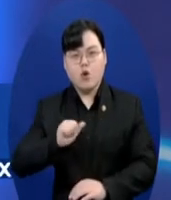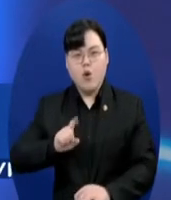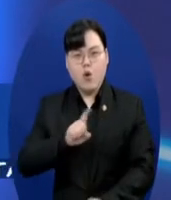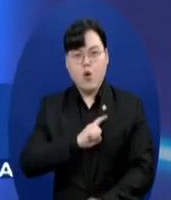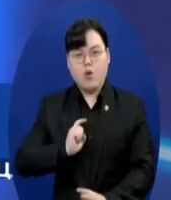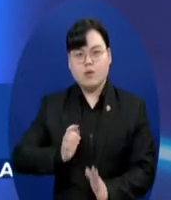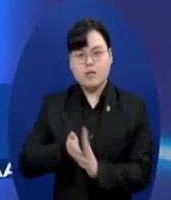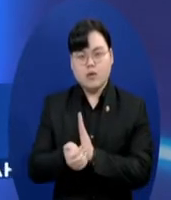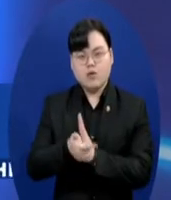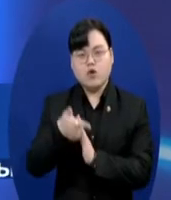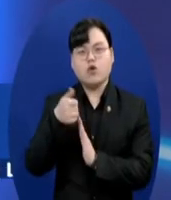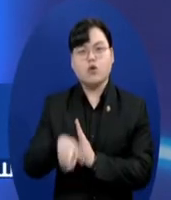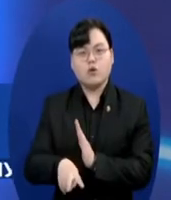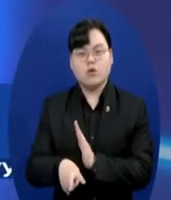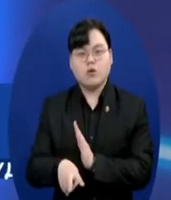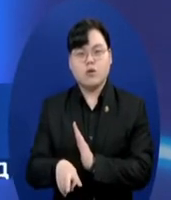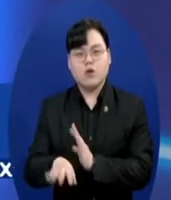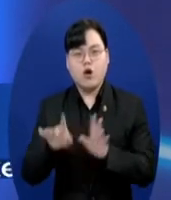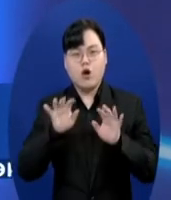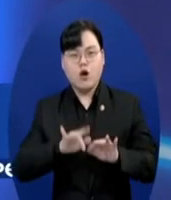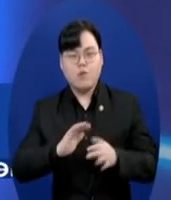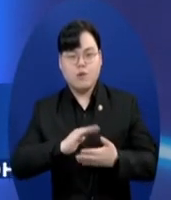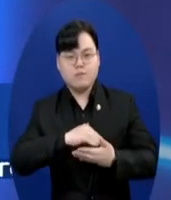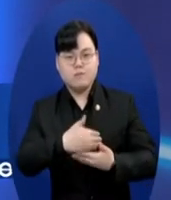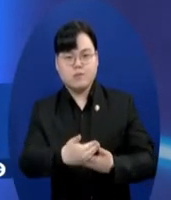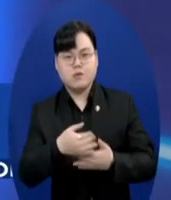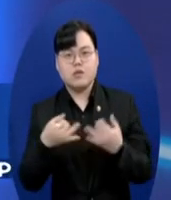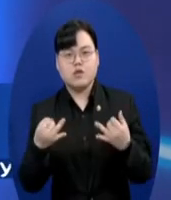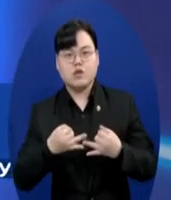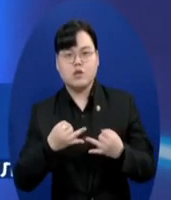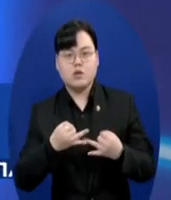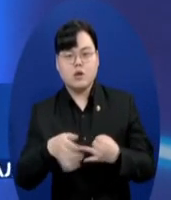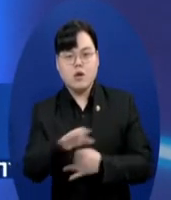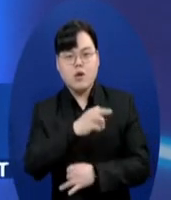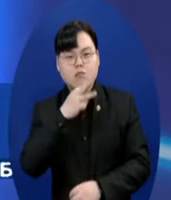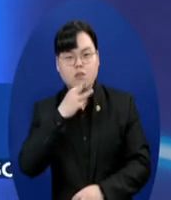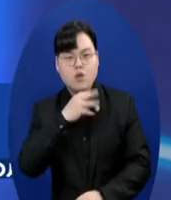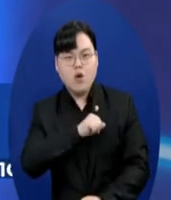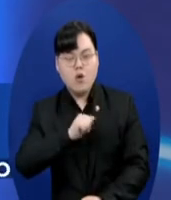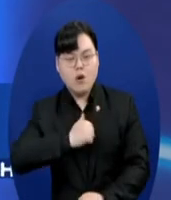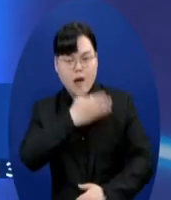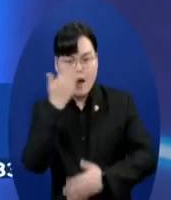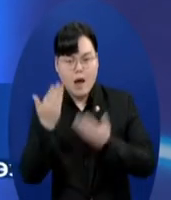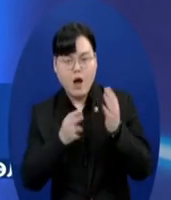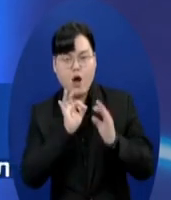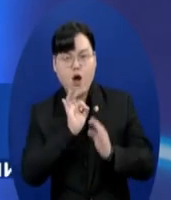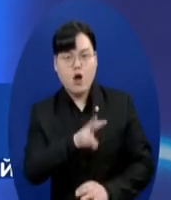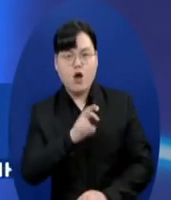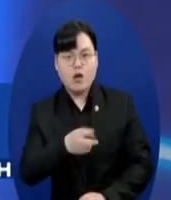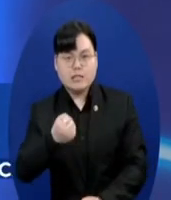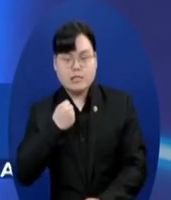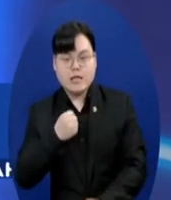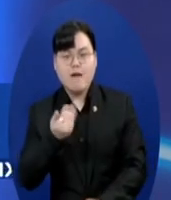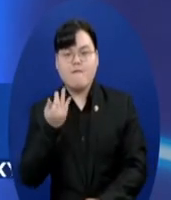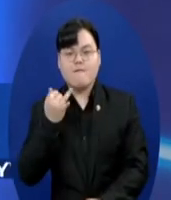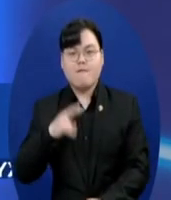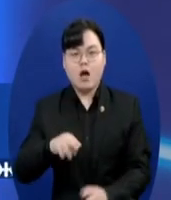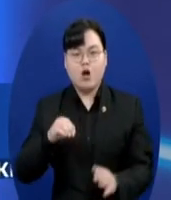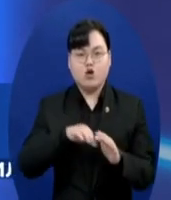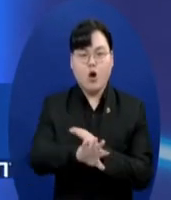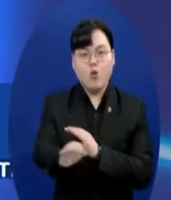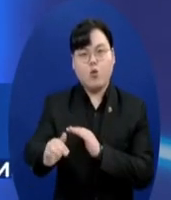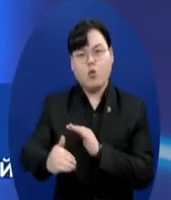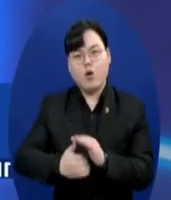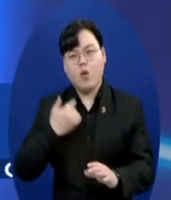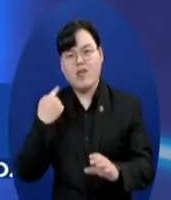асуудал байна. За одоо нөгөө компьютер интернет орчиндөө одоо мэдээлэл хайж олж чадах, за файл хоорондоо дамжуулах,